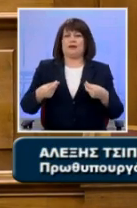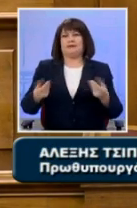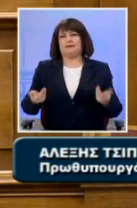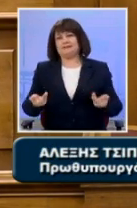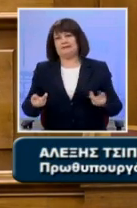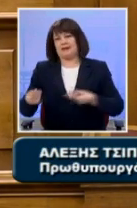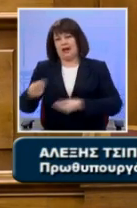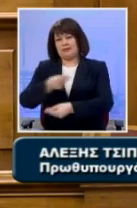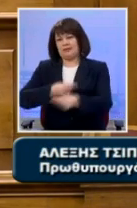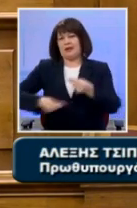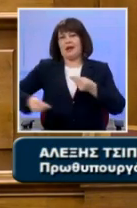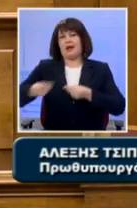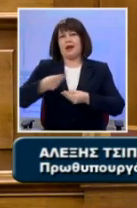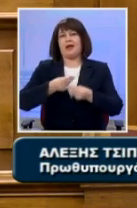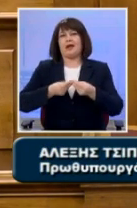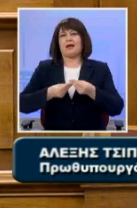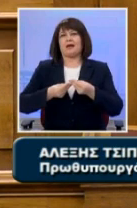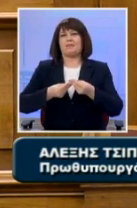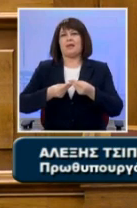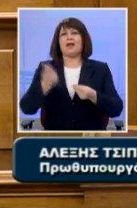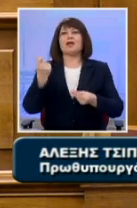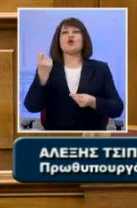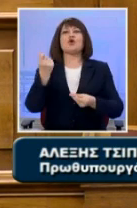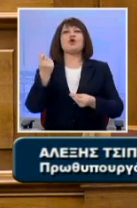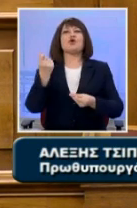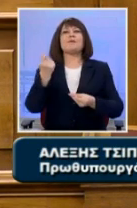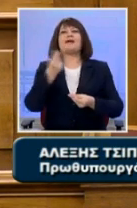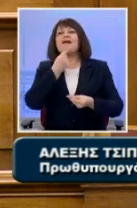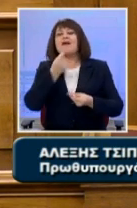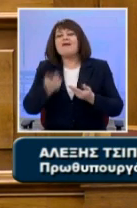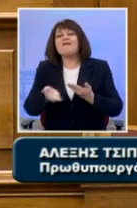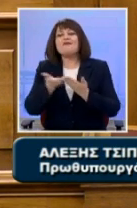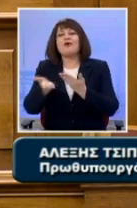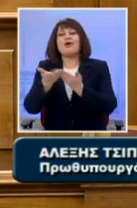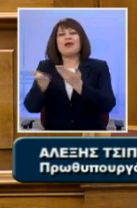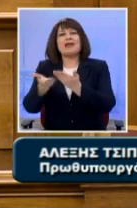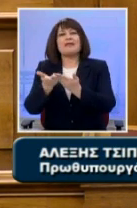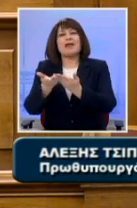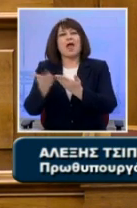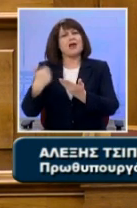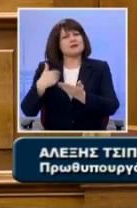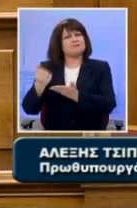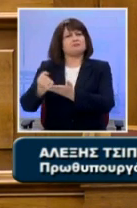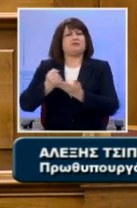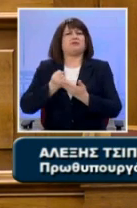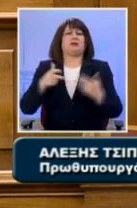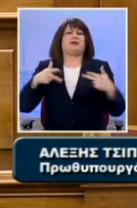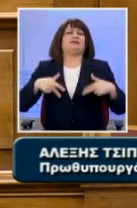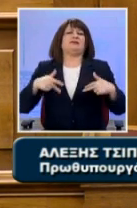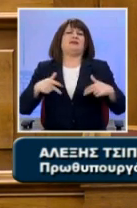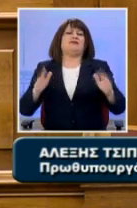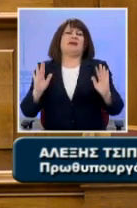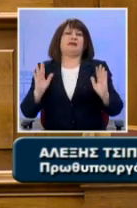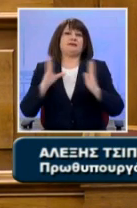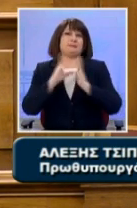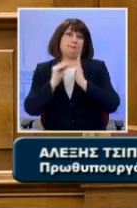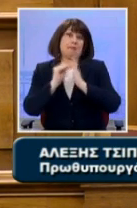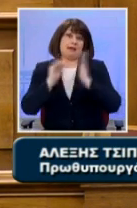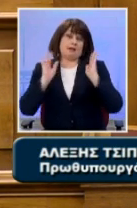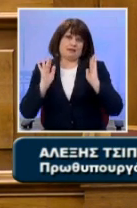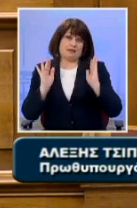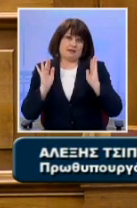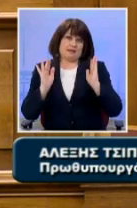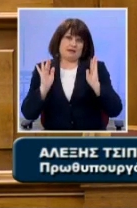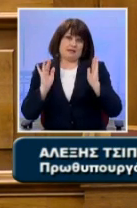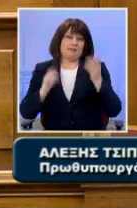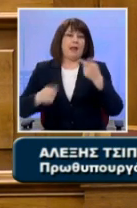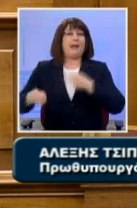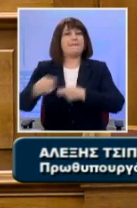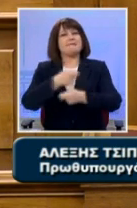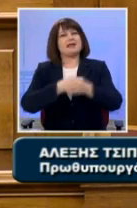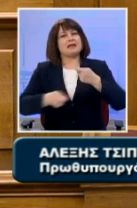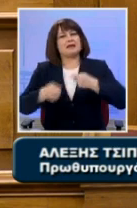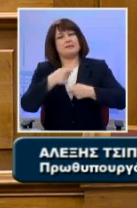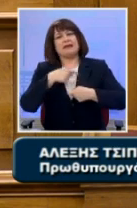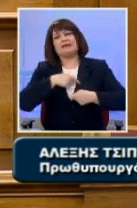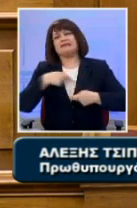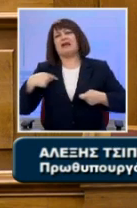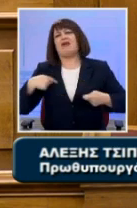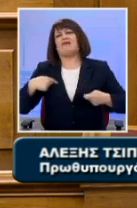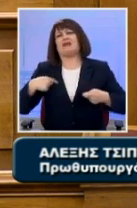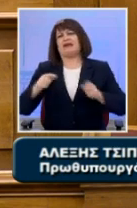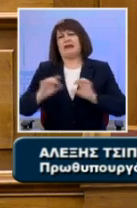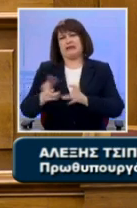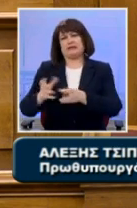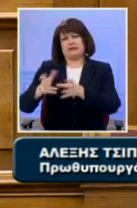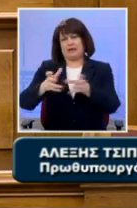αντάλλαγμα οικονομικές διευκολύνσεις στις σχετικές αποφάσεις που αφορούν τους επιχειρηματίες που ελέγχουν τα